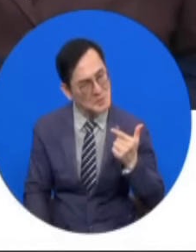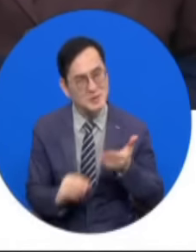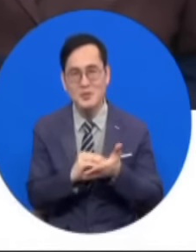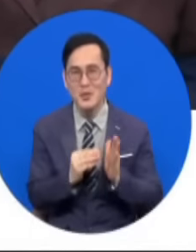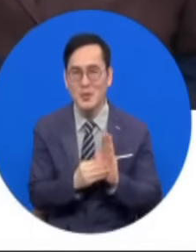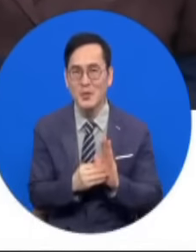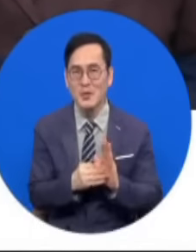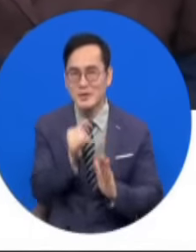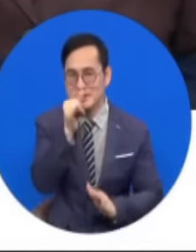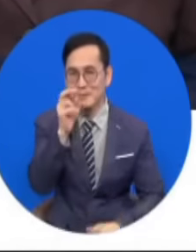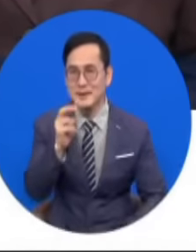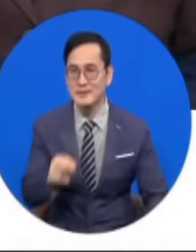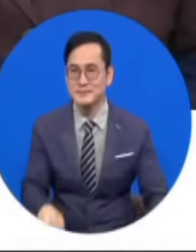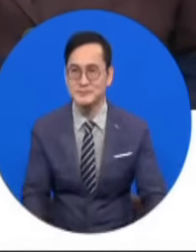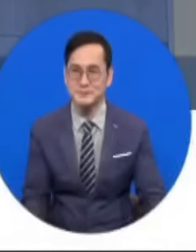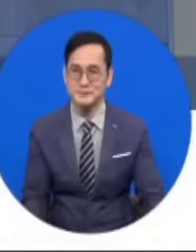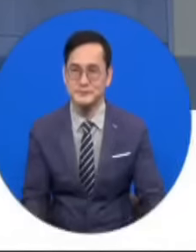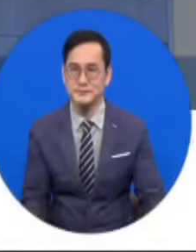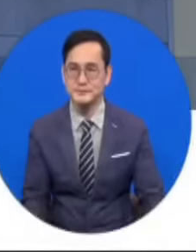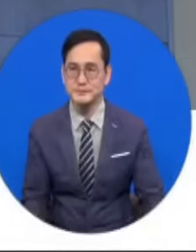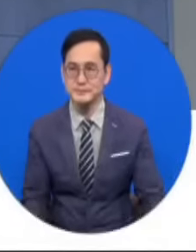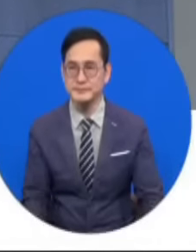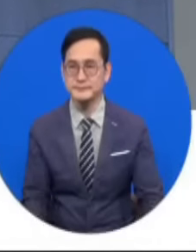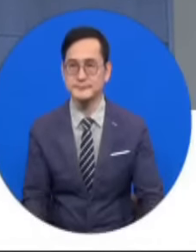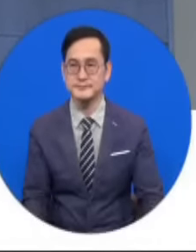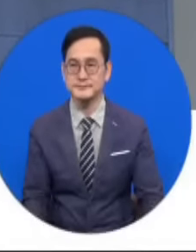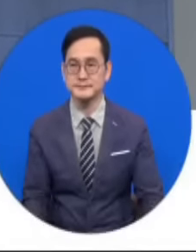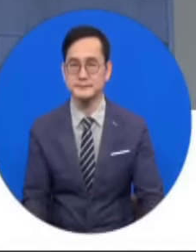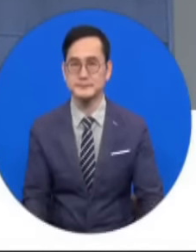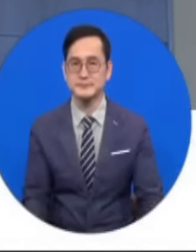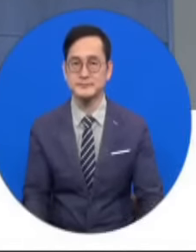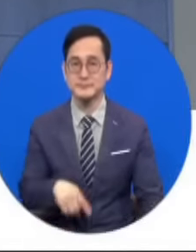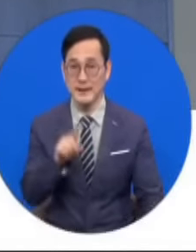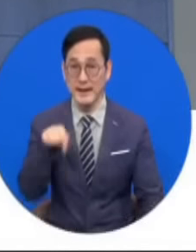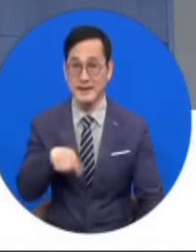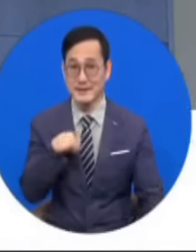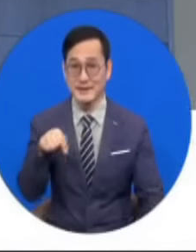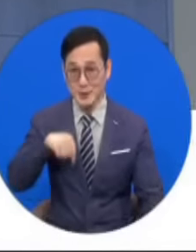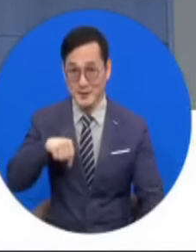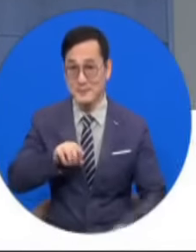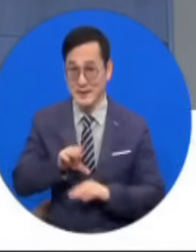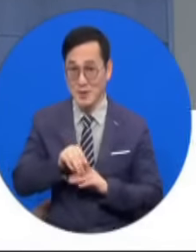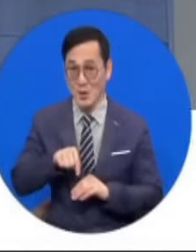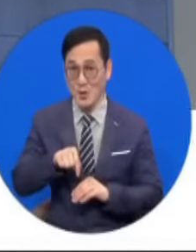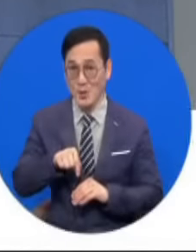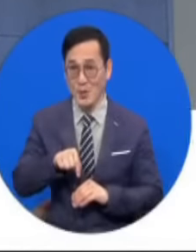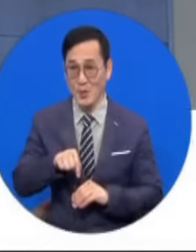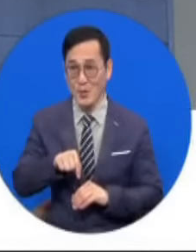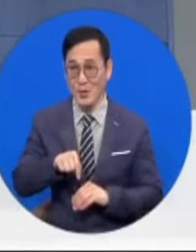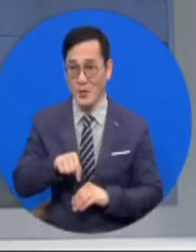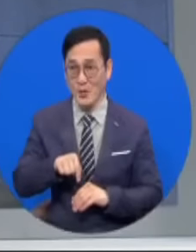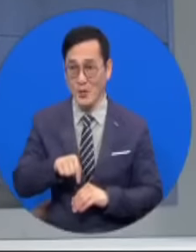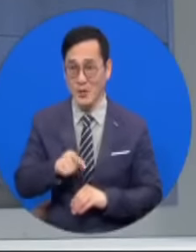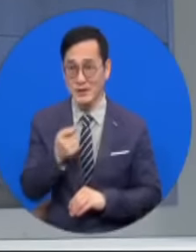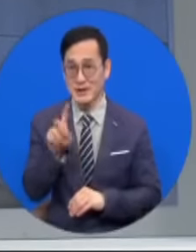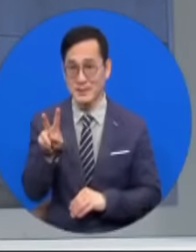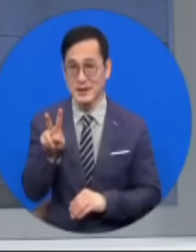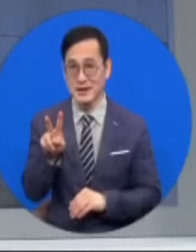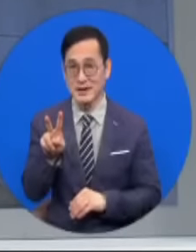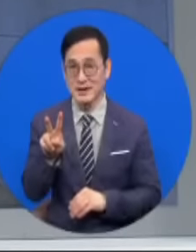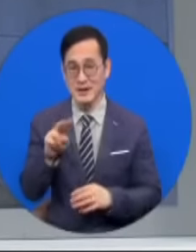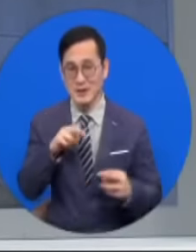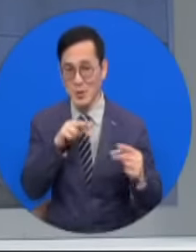a's이 많은 국민들의 관심을 잘 드러내 주기 위해서 채널 A이 전당대회 당권 주자들의 TV 토론회를 채널